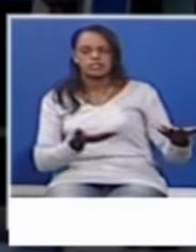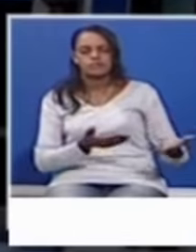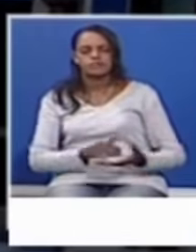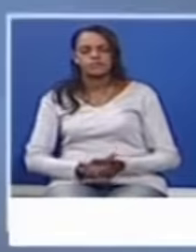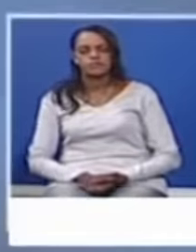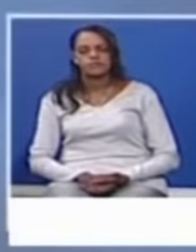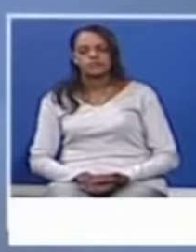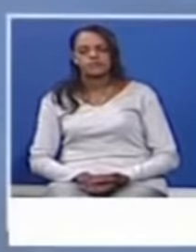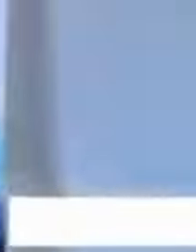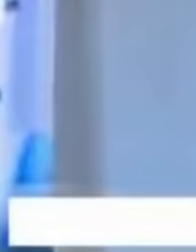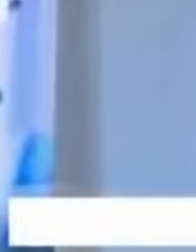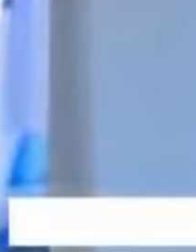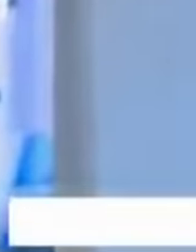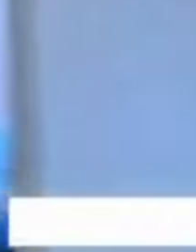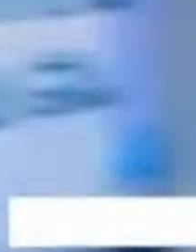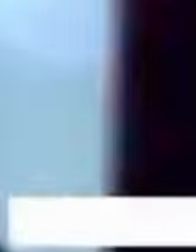عدم